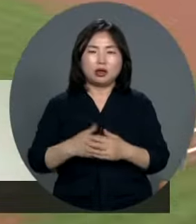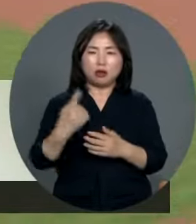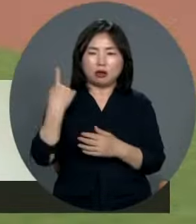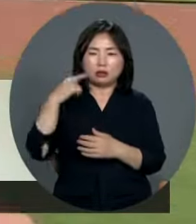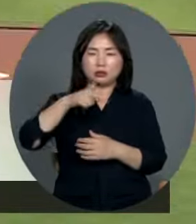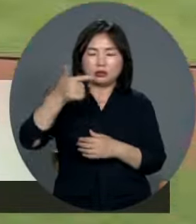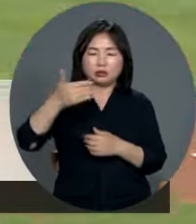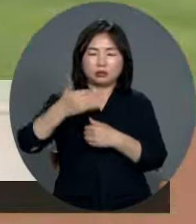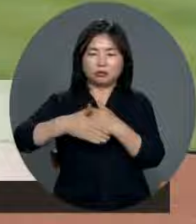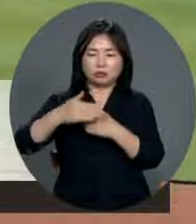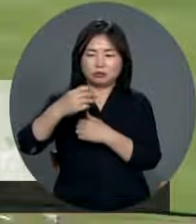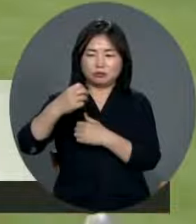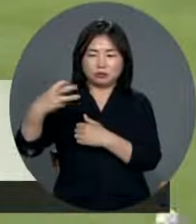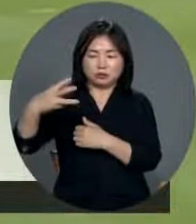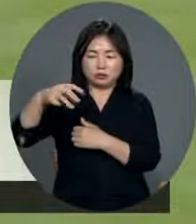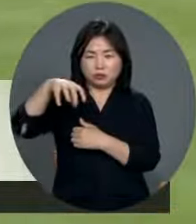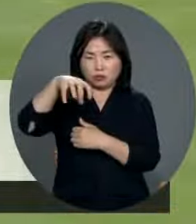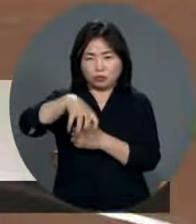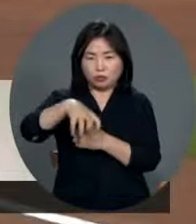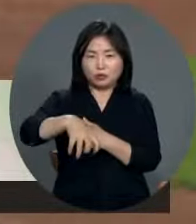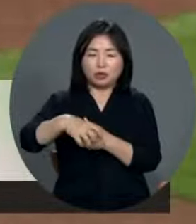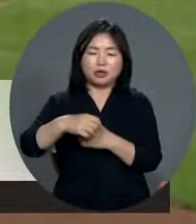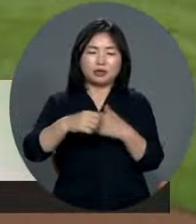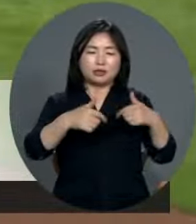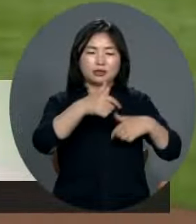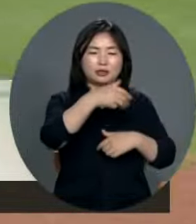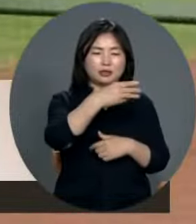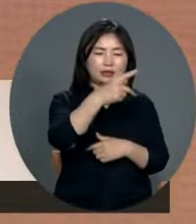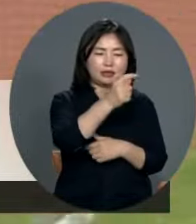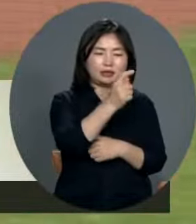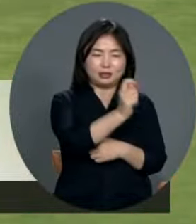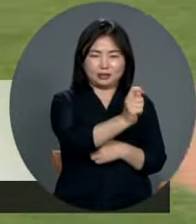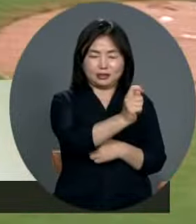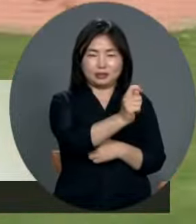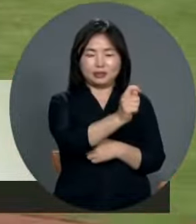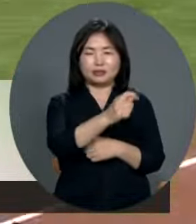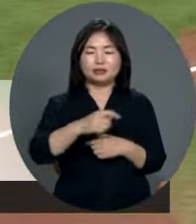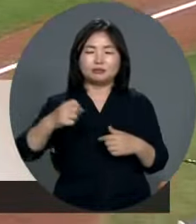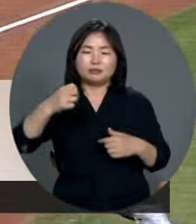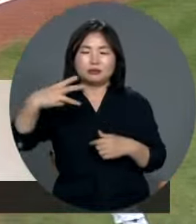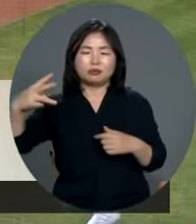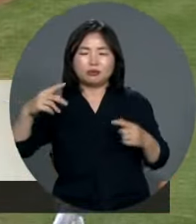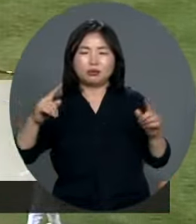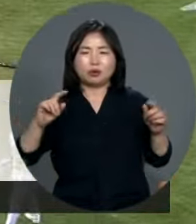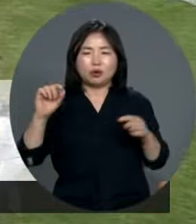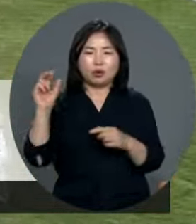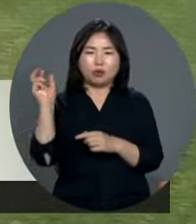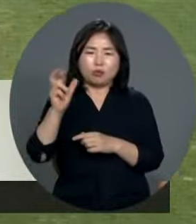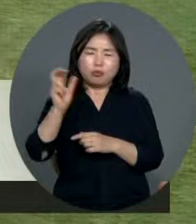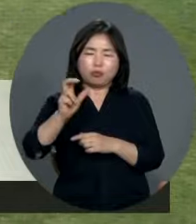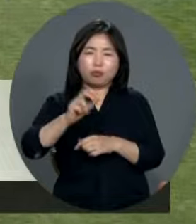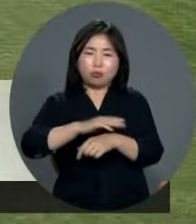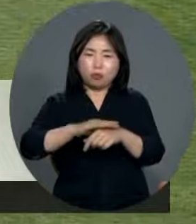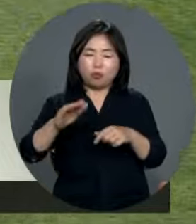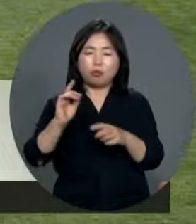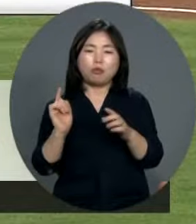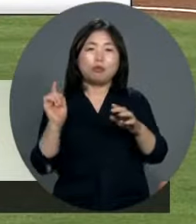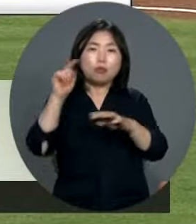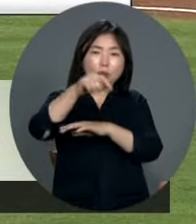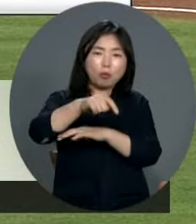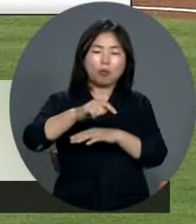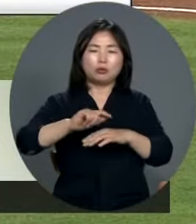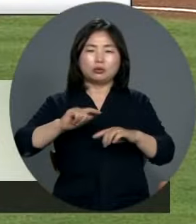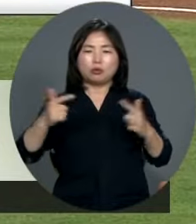어제 저녁 대구 삼성 라이온즈 파크에서 펼쳐진 KT 위즈와의 맞대결에서 삼성은 선발 코너의 호투와 홈런 포함